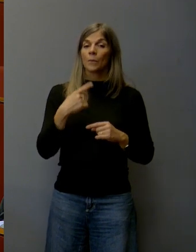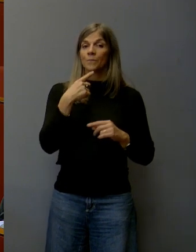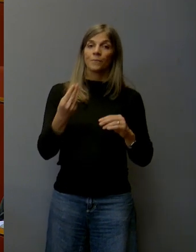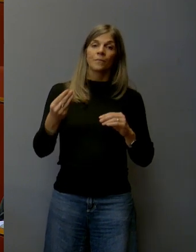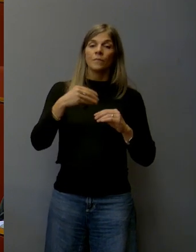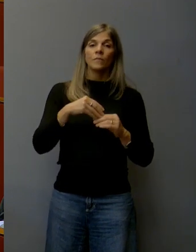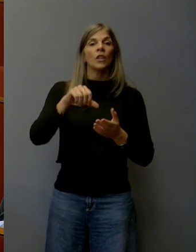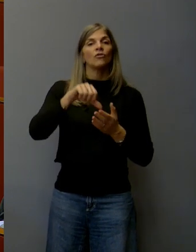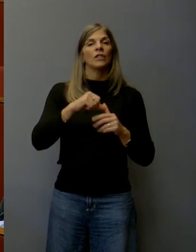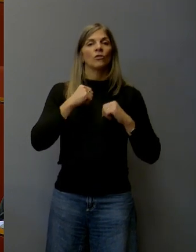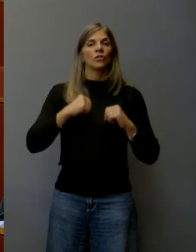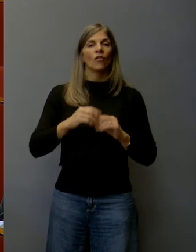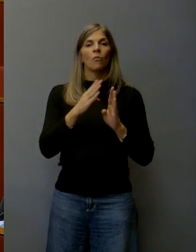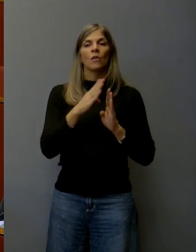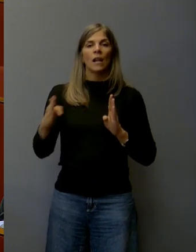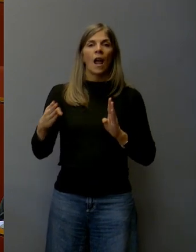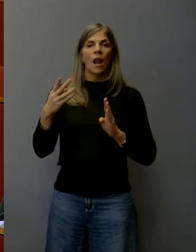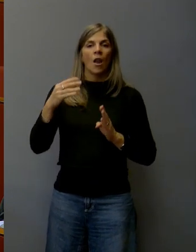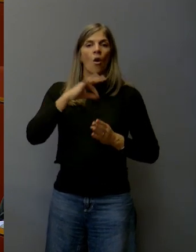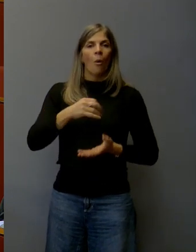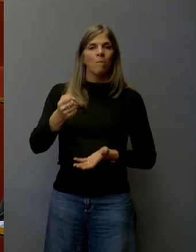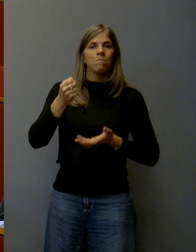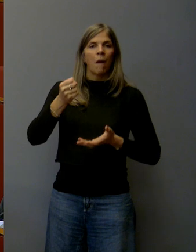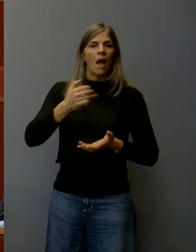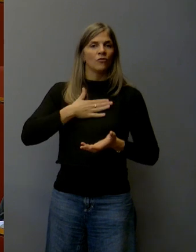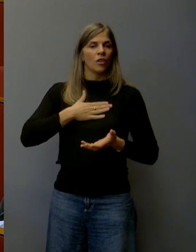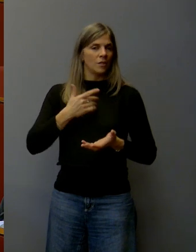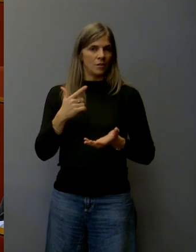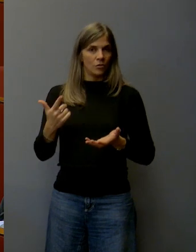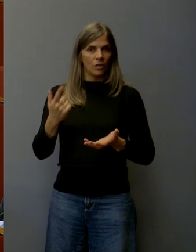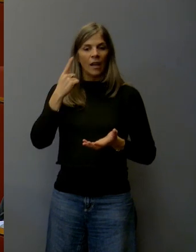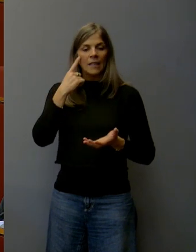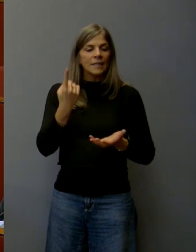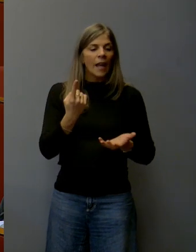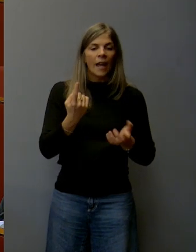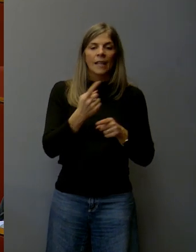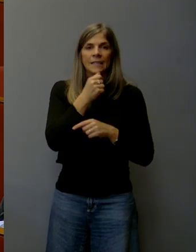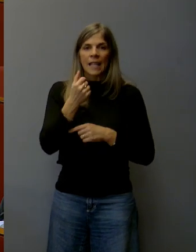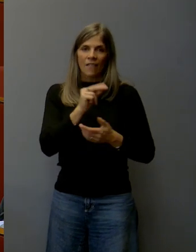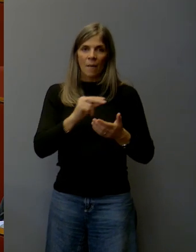Buranello non ha budget Quindi se si vogliono comprare delle penne se le comprano volontariamente